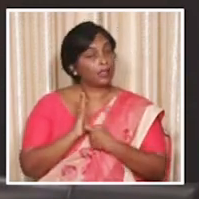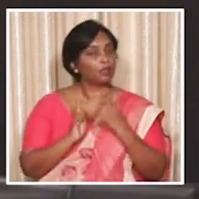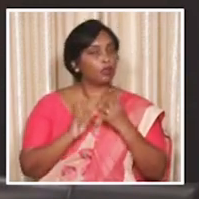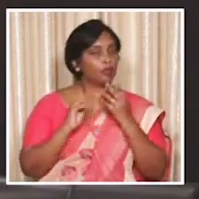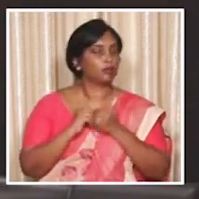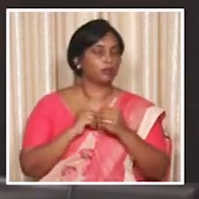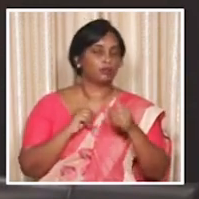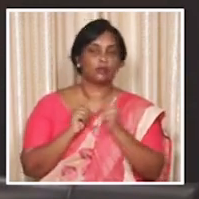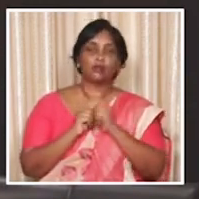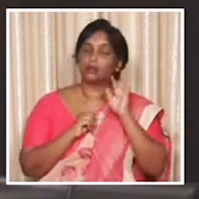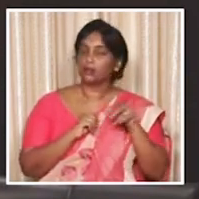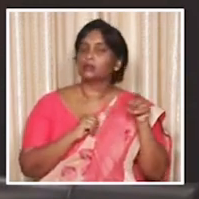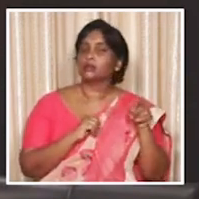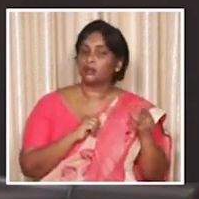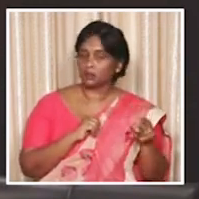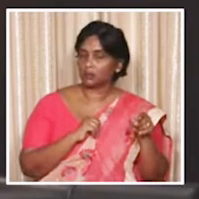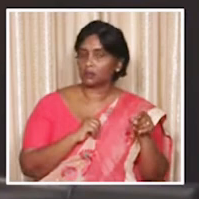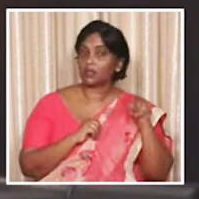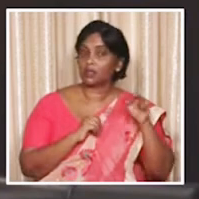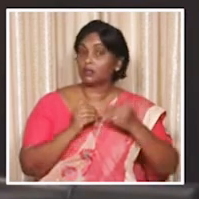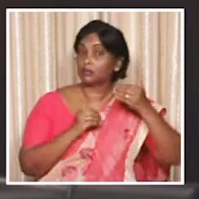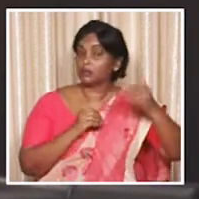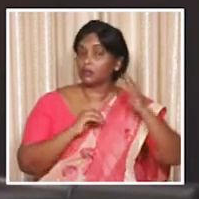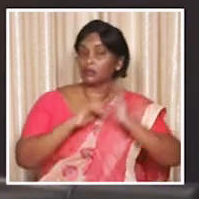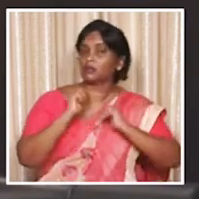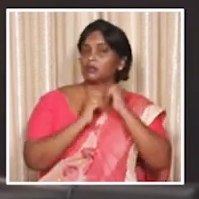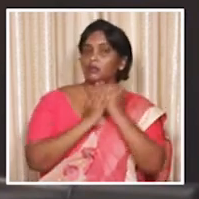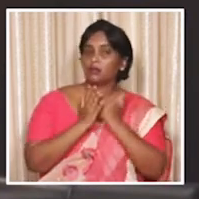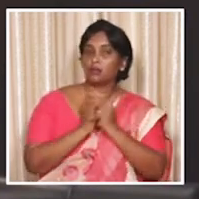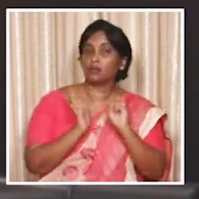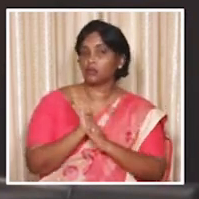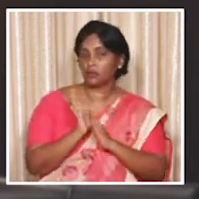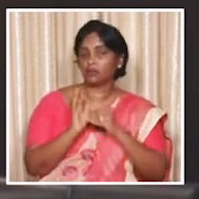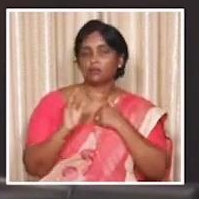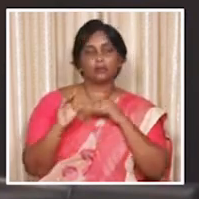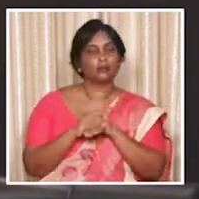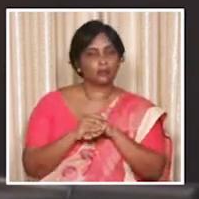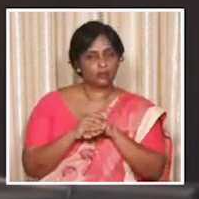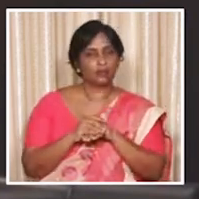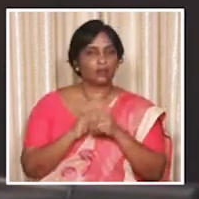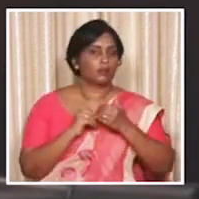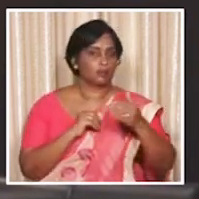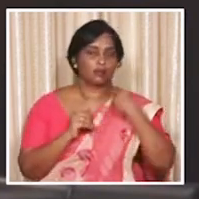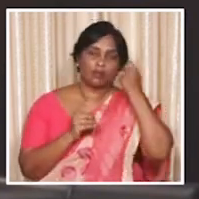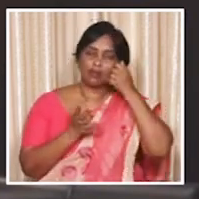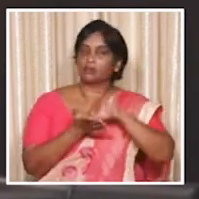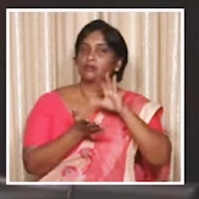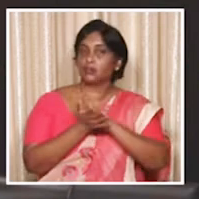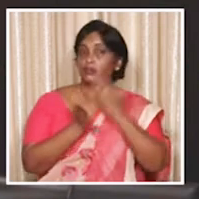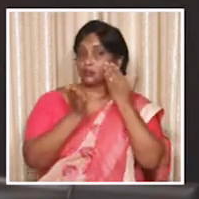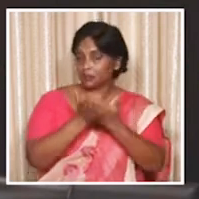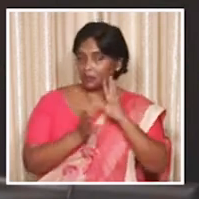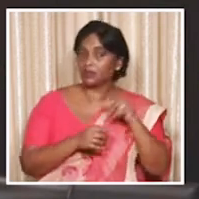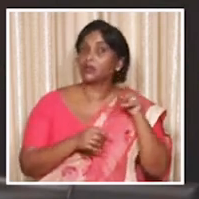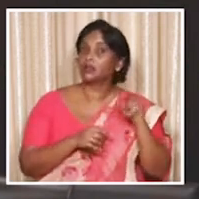ක්‍රියාත්මක කරන්න කටයුතු කරනවා වගේම මේ ඒ දීර්ඝකාලීන වැඩපිළිවෙල අනුකමිටුව විදියට අපි යෝජනා කරනවා ඉදිරියේදී අපි යෝජනා ඉදිරිපත් කරන්න සූදානම්